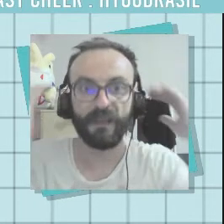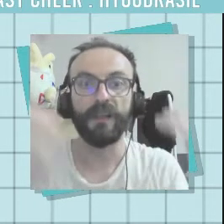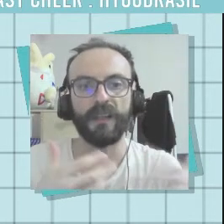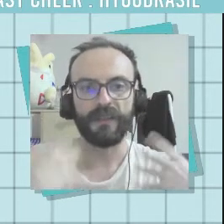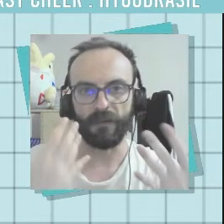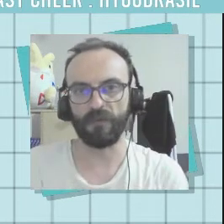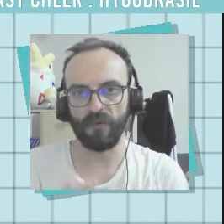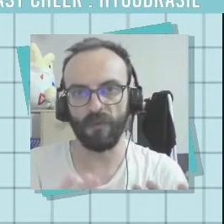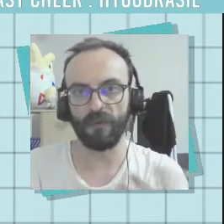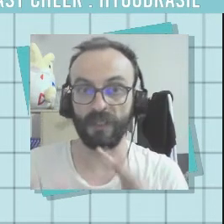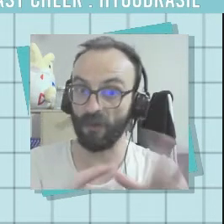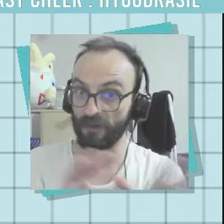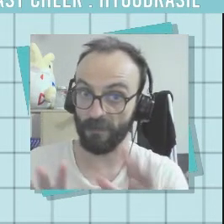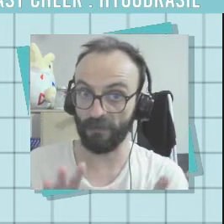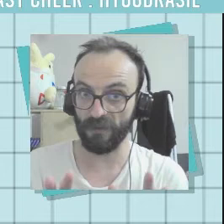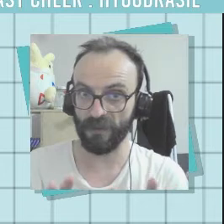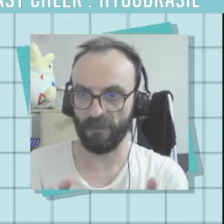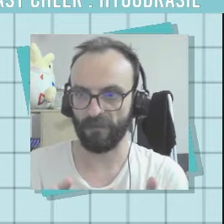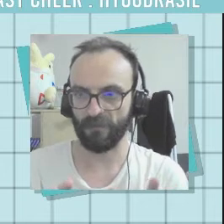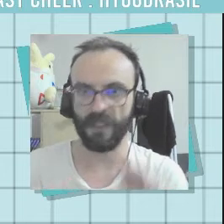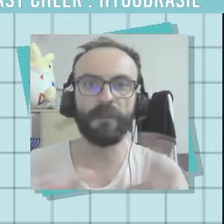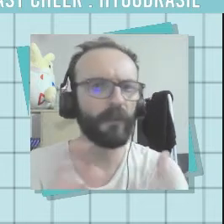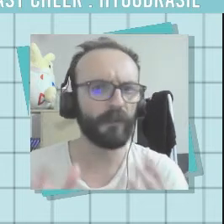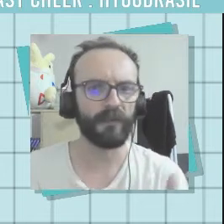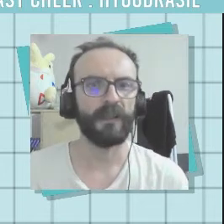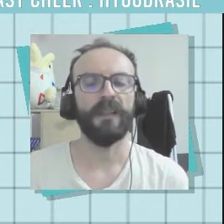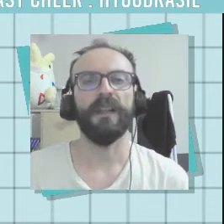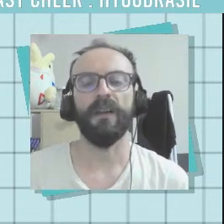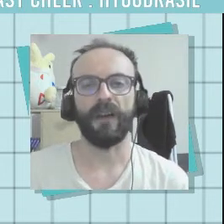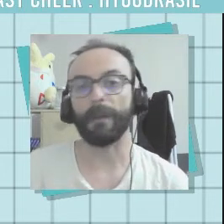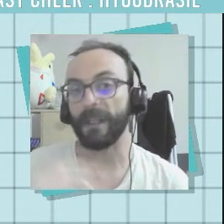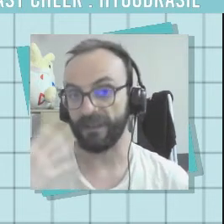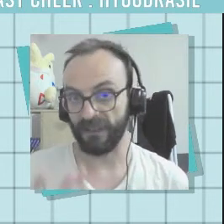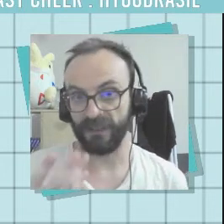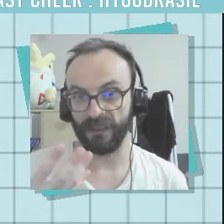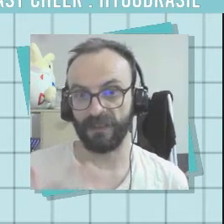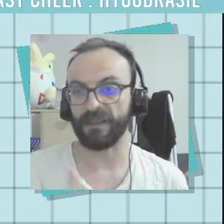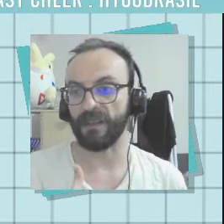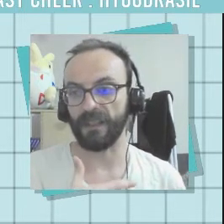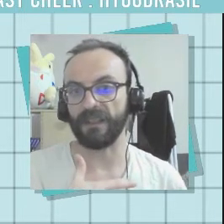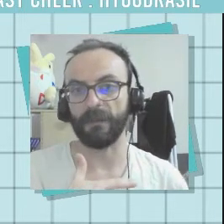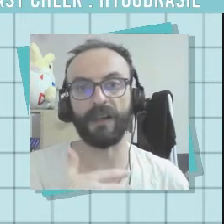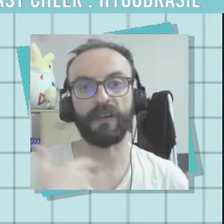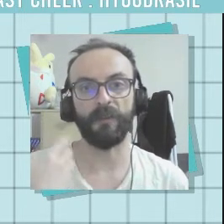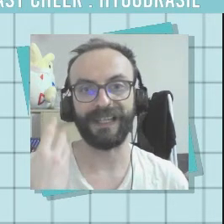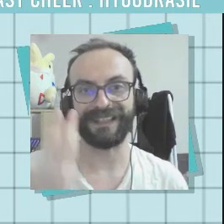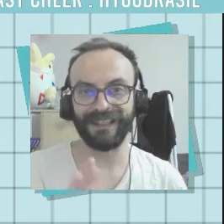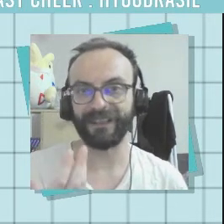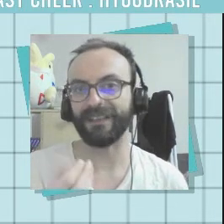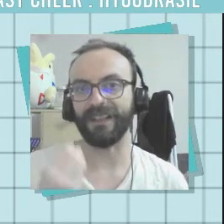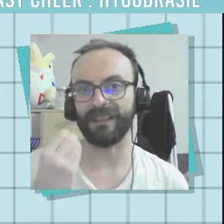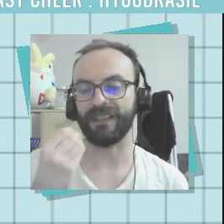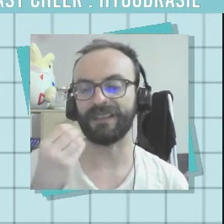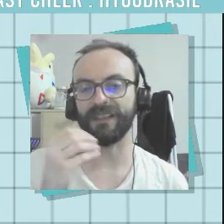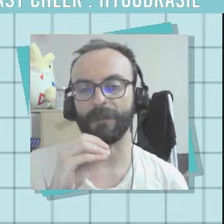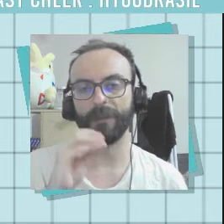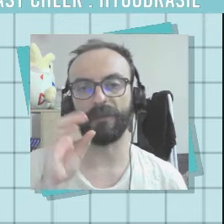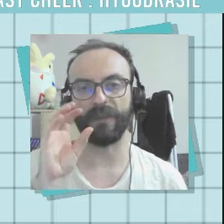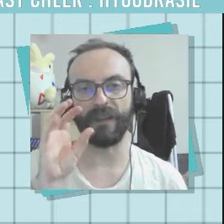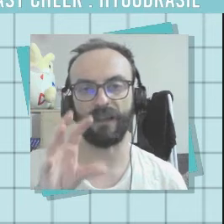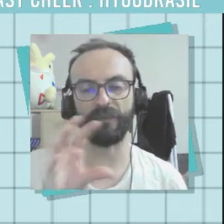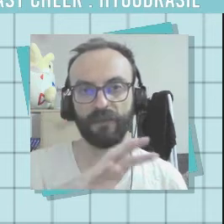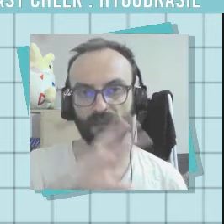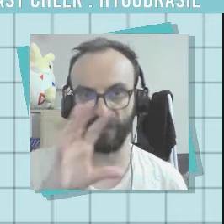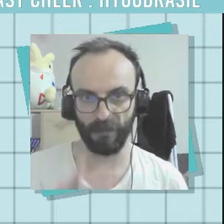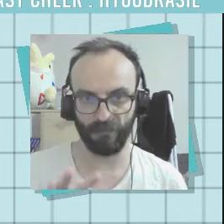ma tête. Ça vous le comprenez. L'ordi, pas forcément. Il peut. Après, il y a des techniques qui existent avec des caméras comme la Kinect qui est capable en